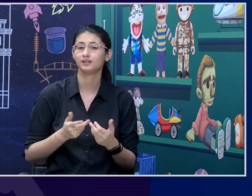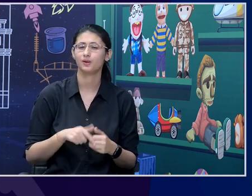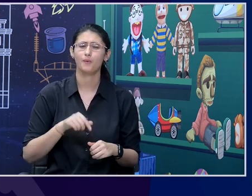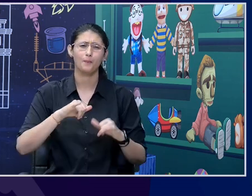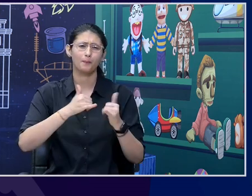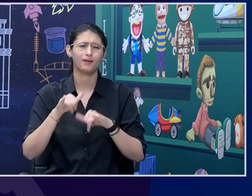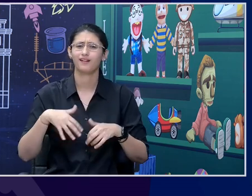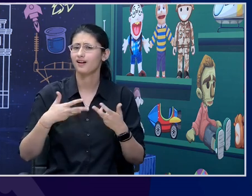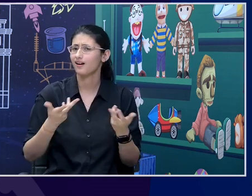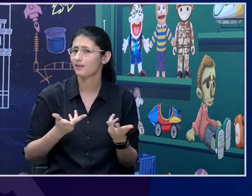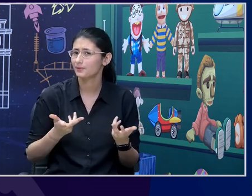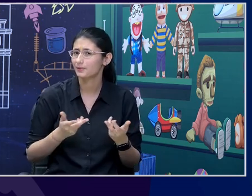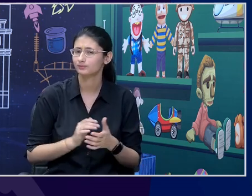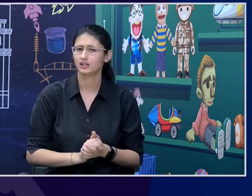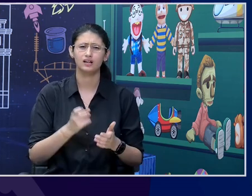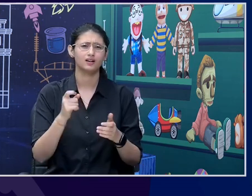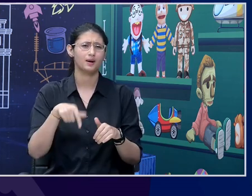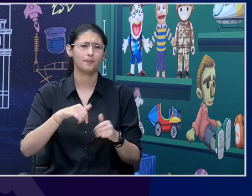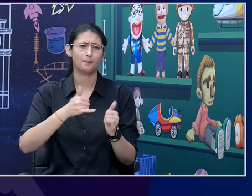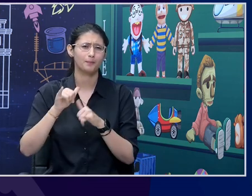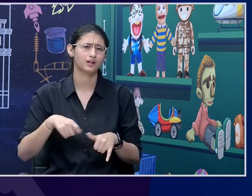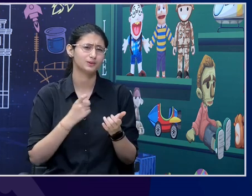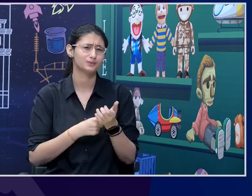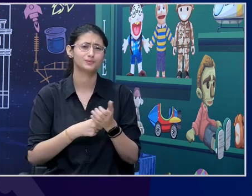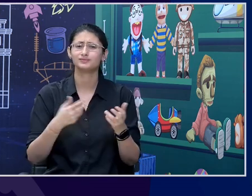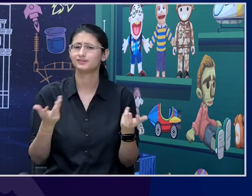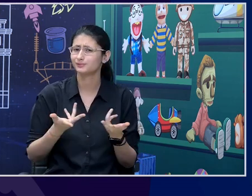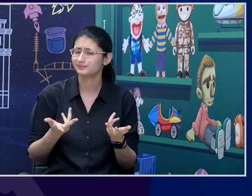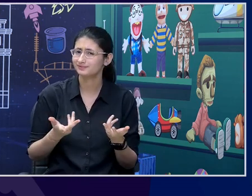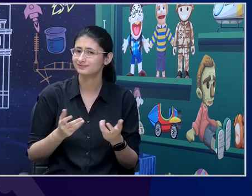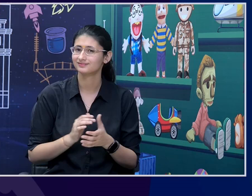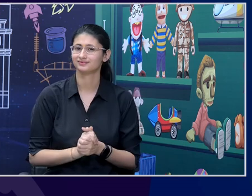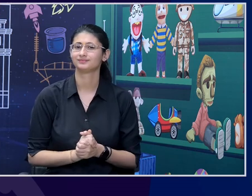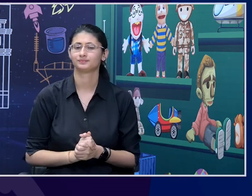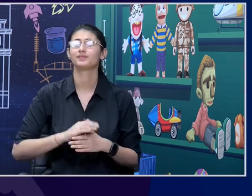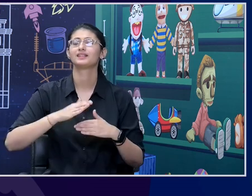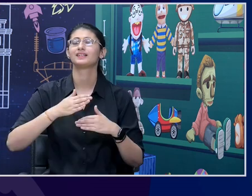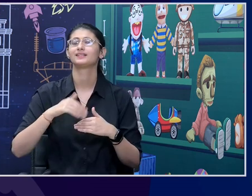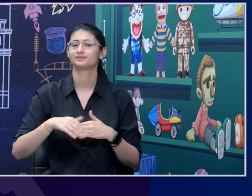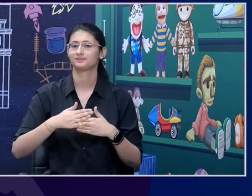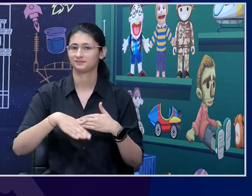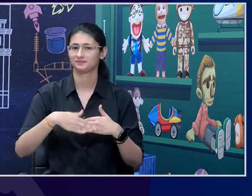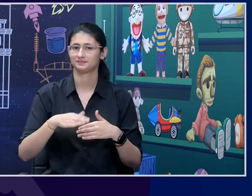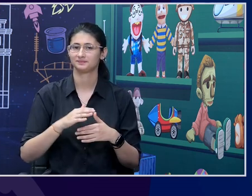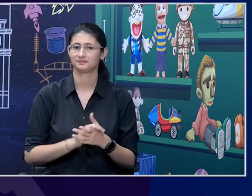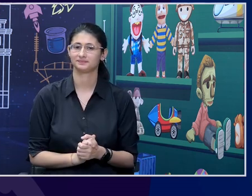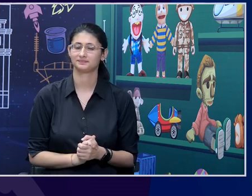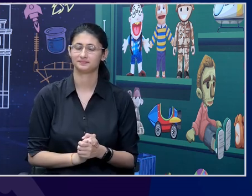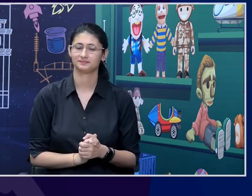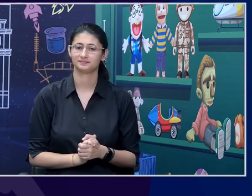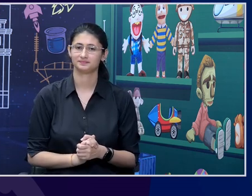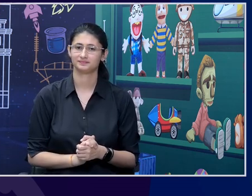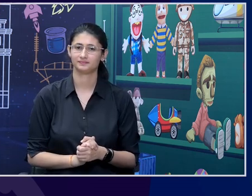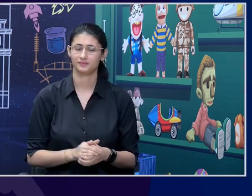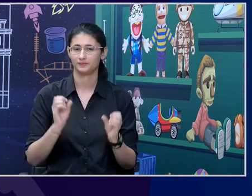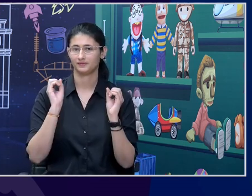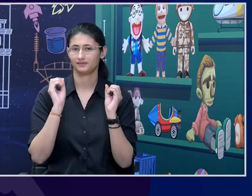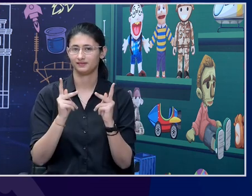कौन-कौन से नियम है जो उन्हें फॉलो करने होते हैं आगे चलते हैं ठीक